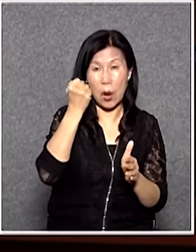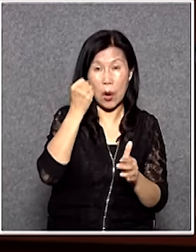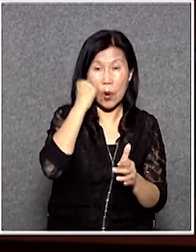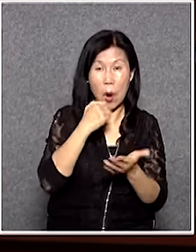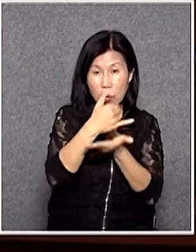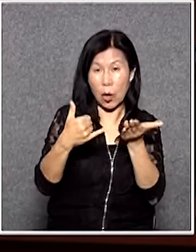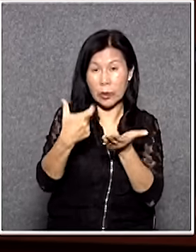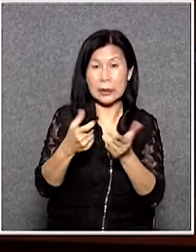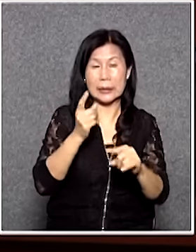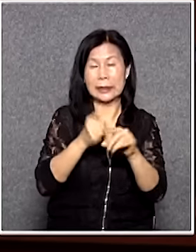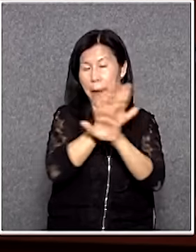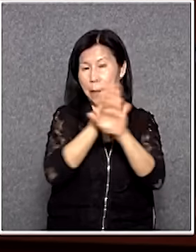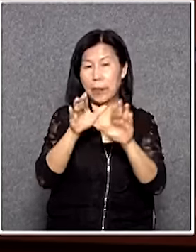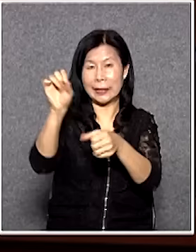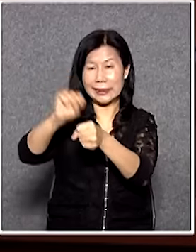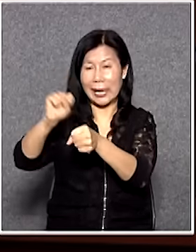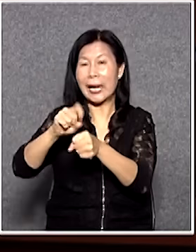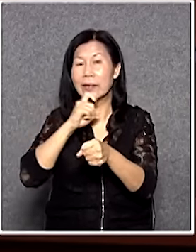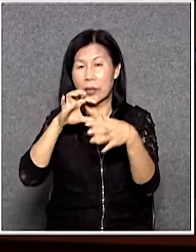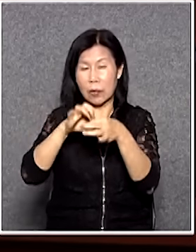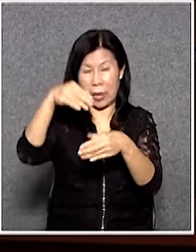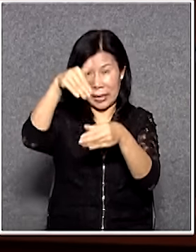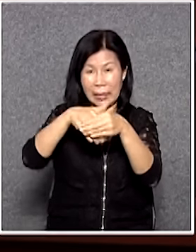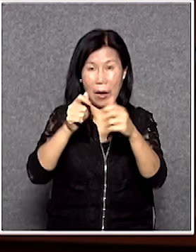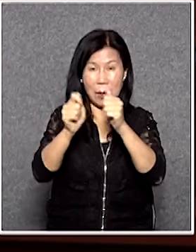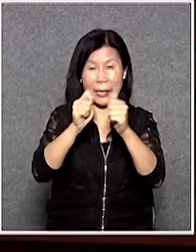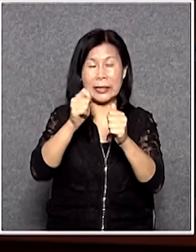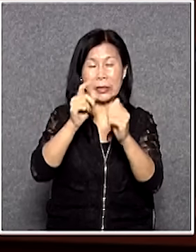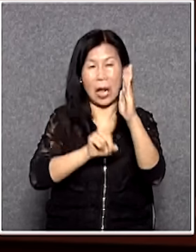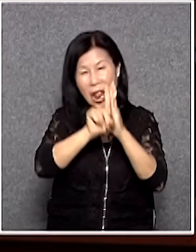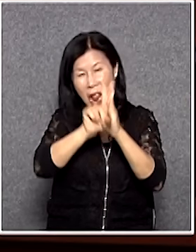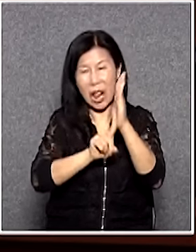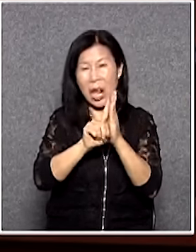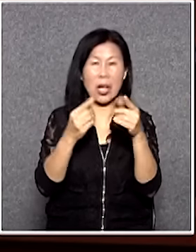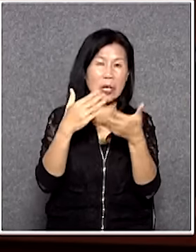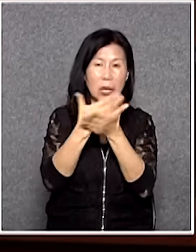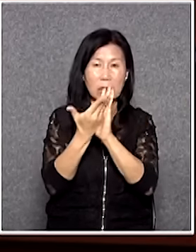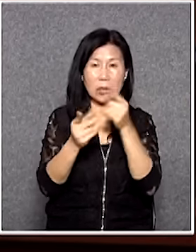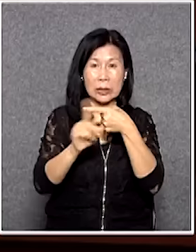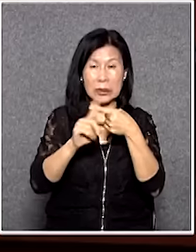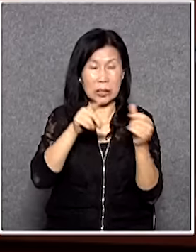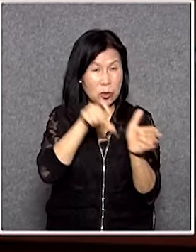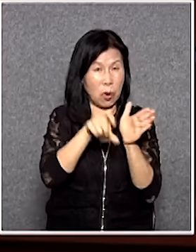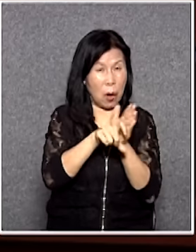根本就不应该承受这个股票市场这么巨大的风险，为了储埋这些